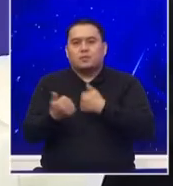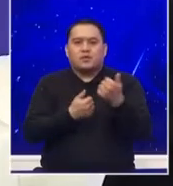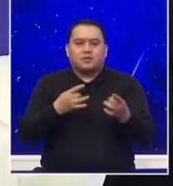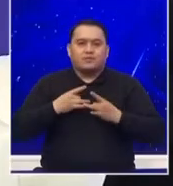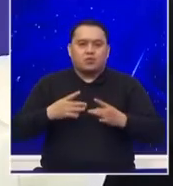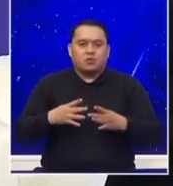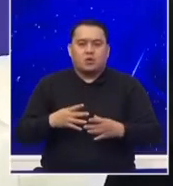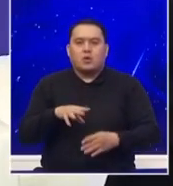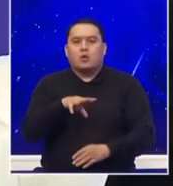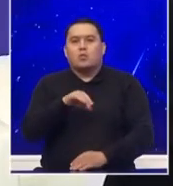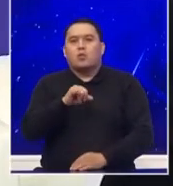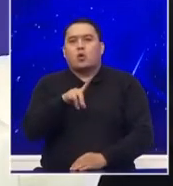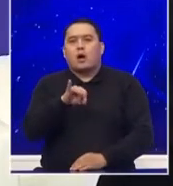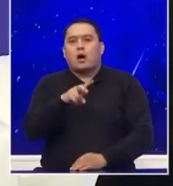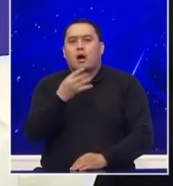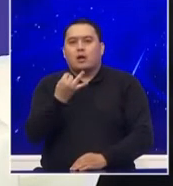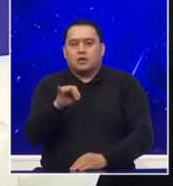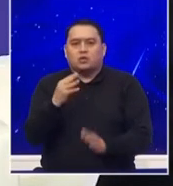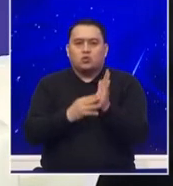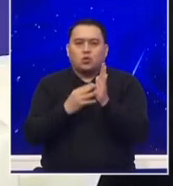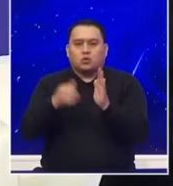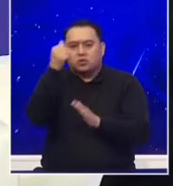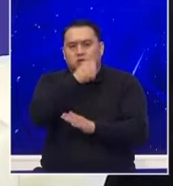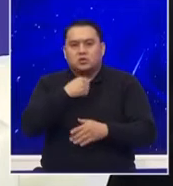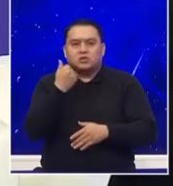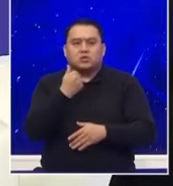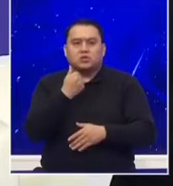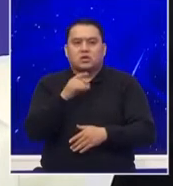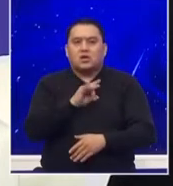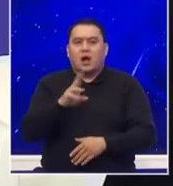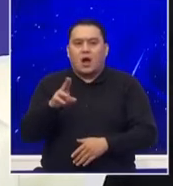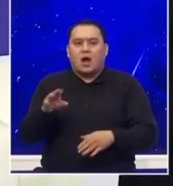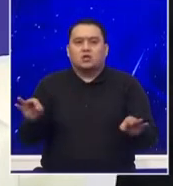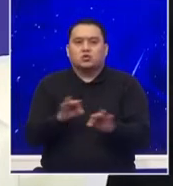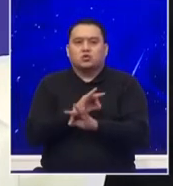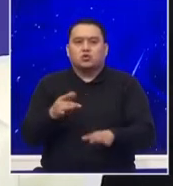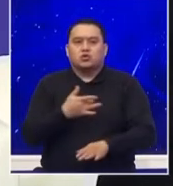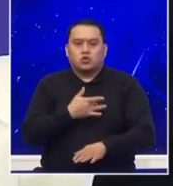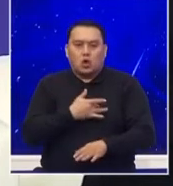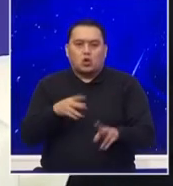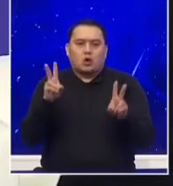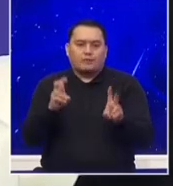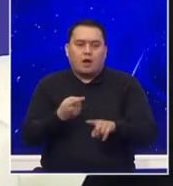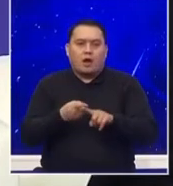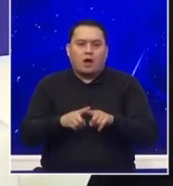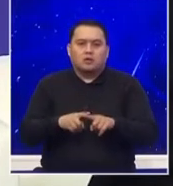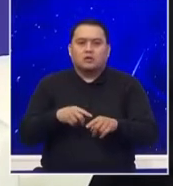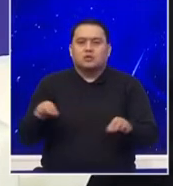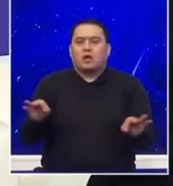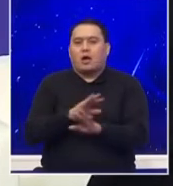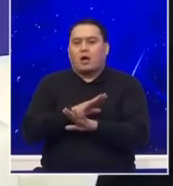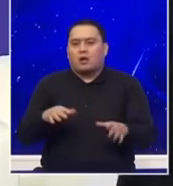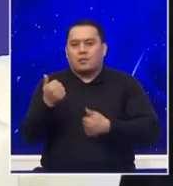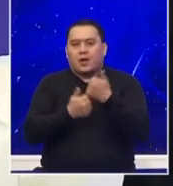Мұқағали Мақатаевтың 90 жылдығына республикалық жырлайды жүрек атты дәстүрлі әндер мен эстрадалық